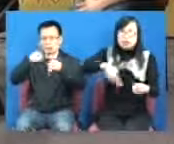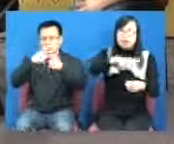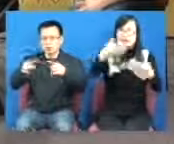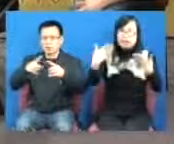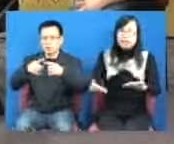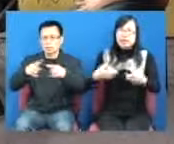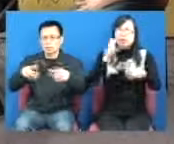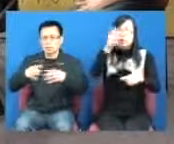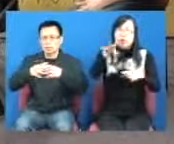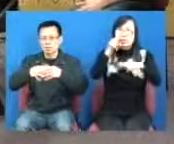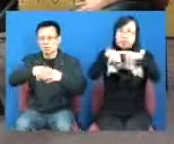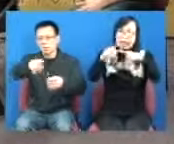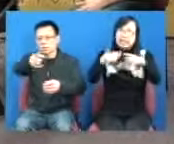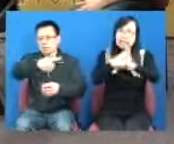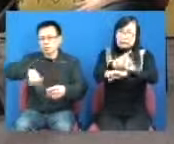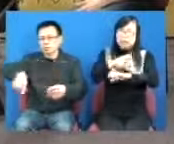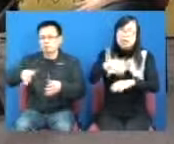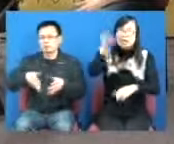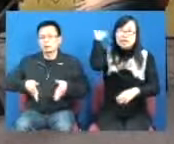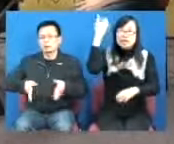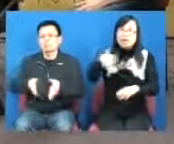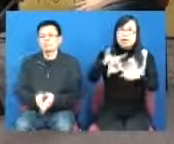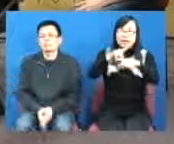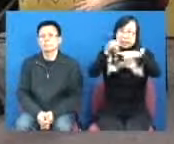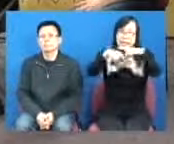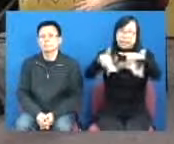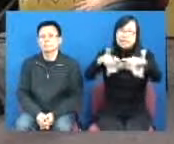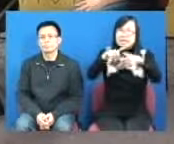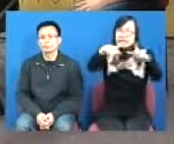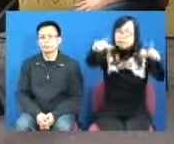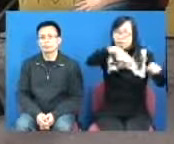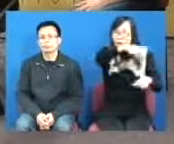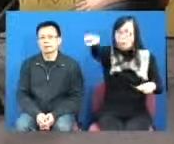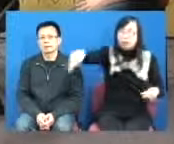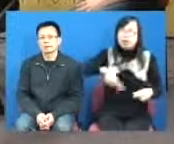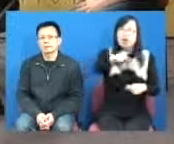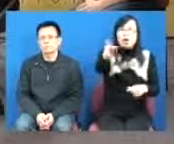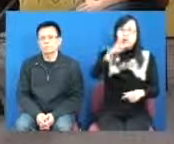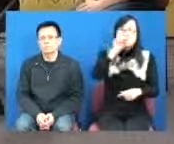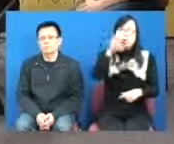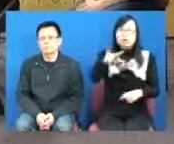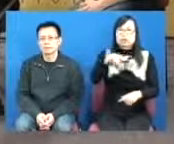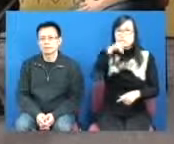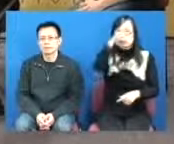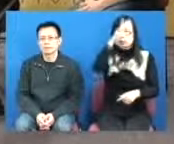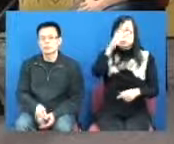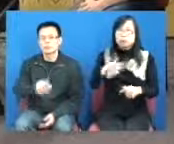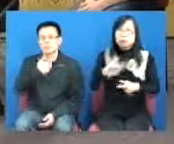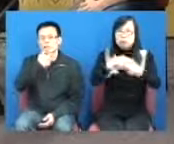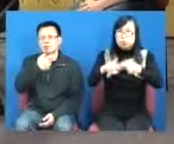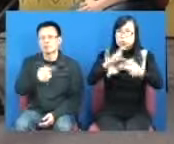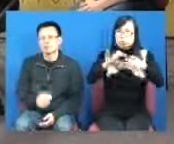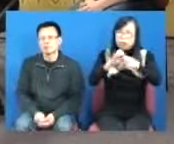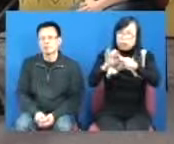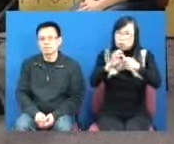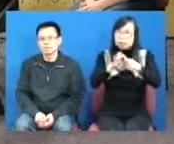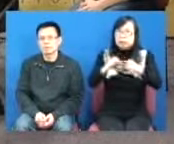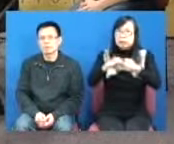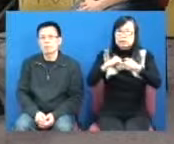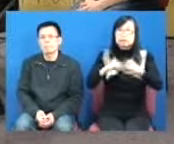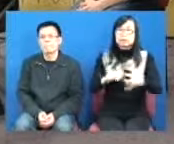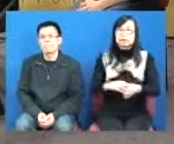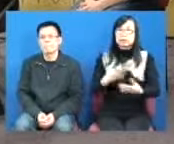即是以前就講大市場現在就調轉了即是他怕你說他官商勾結所以不是大市場就是大社會但是